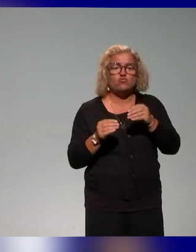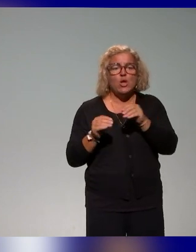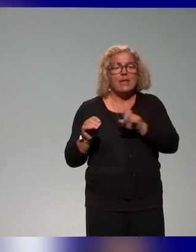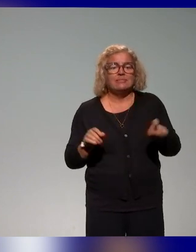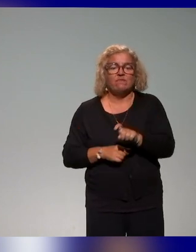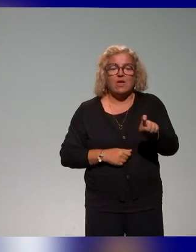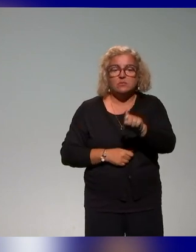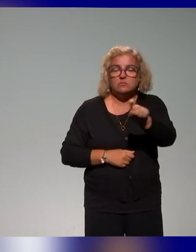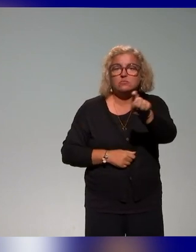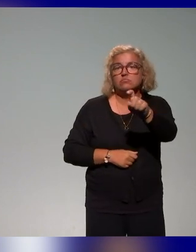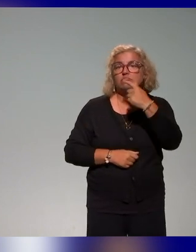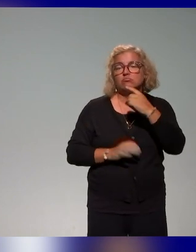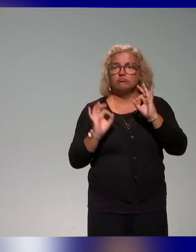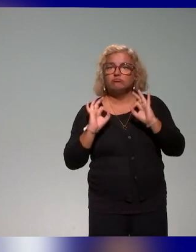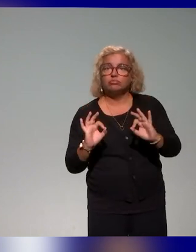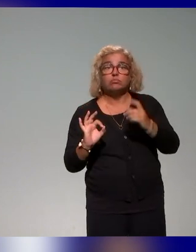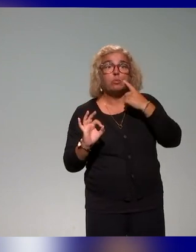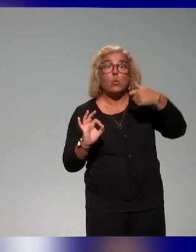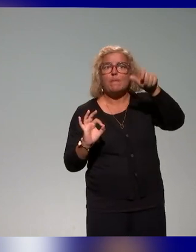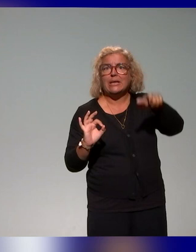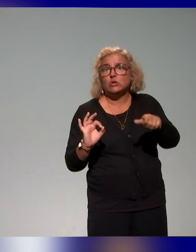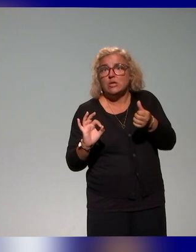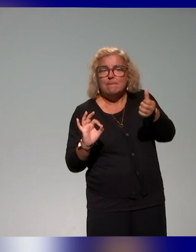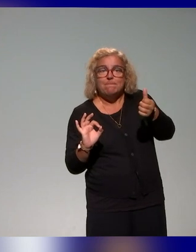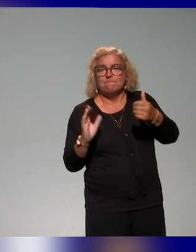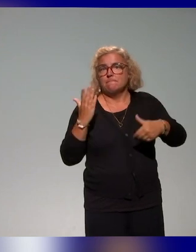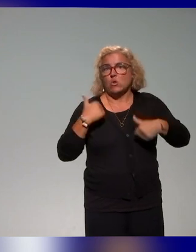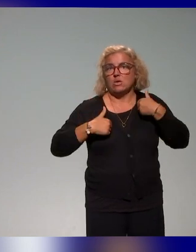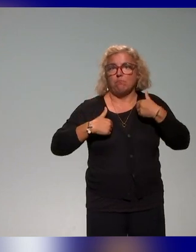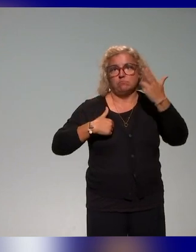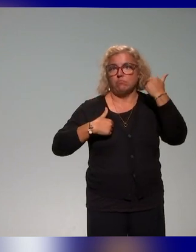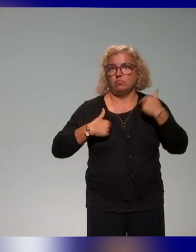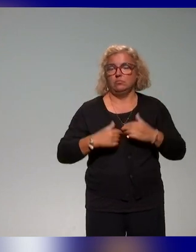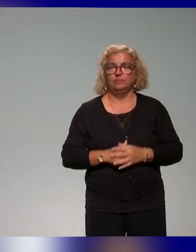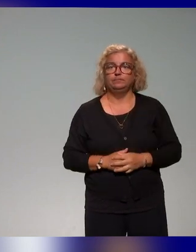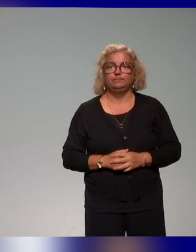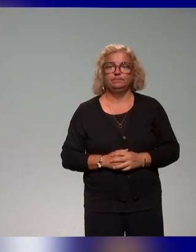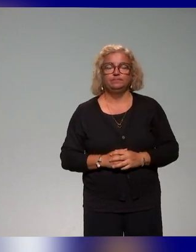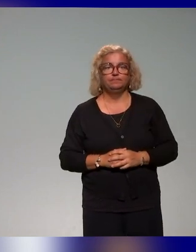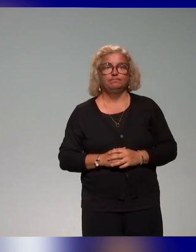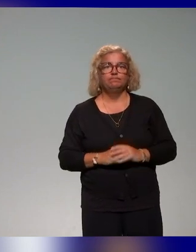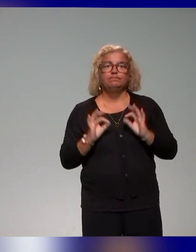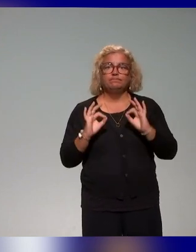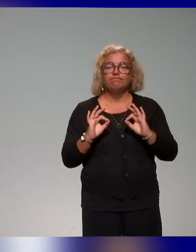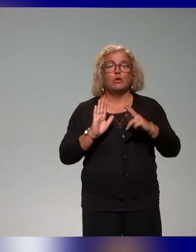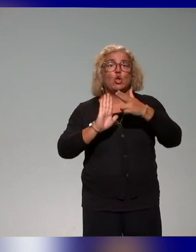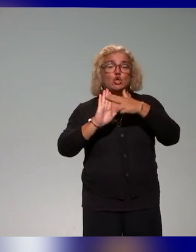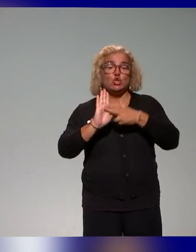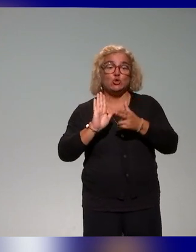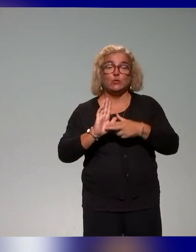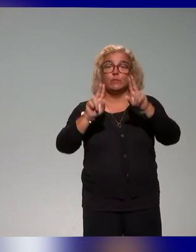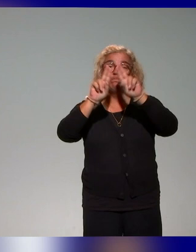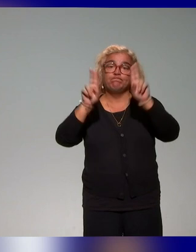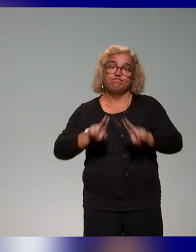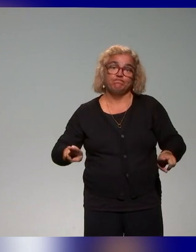la plateforme pour les personnes ayant quelques handicaps. Voilà, parfait. Je rajouterai donc que c'est une norme internationale